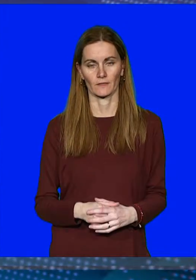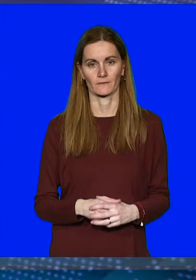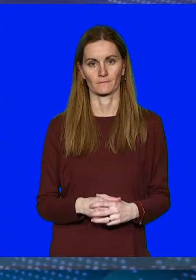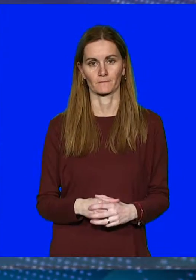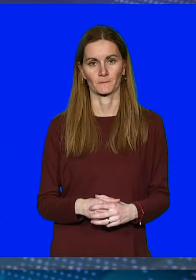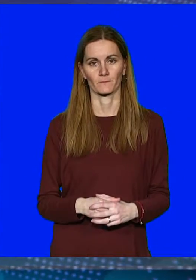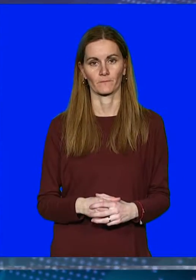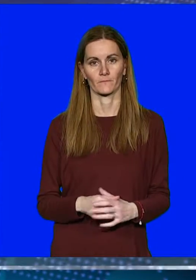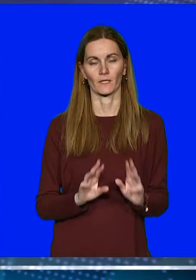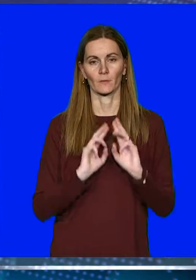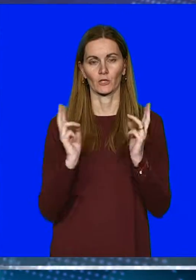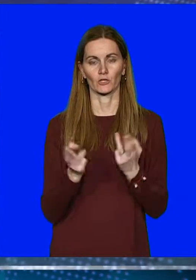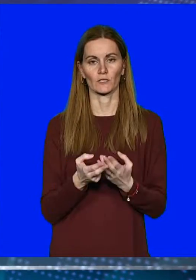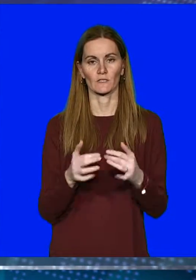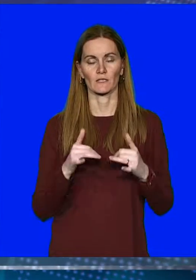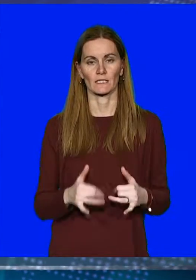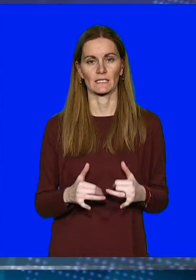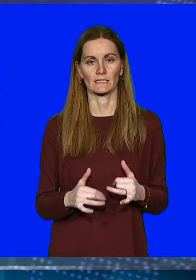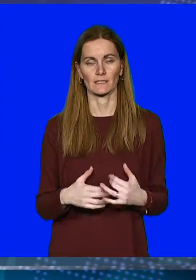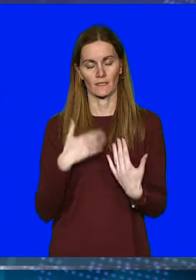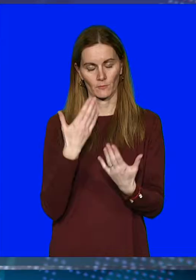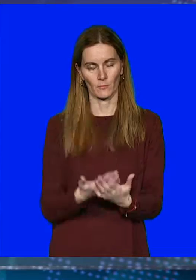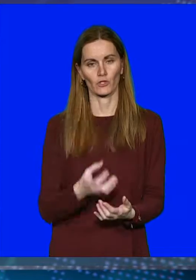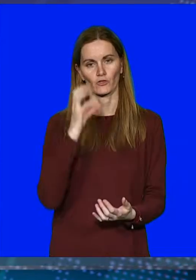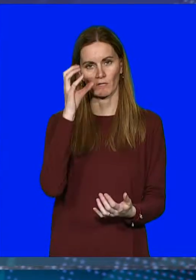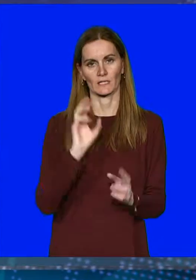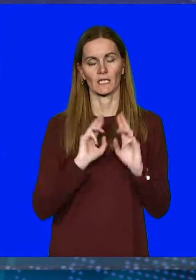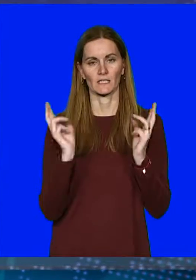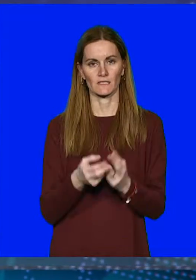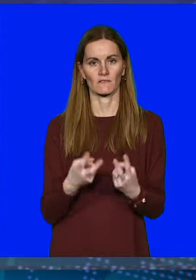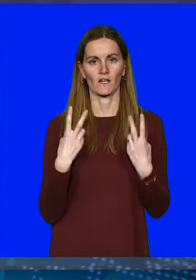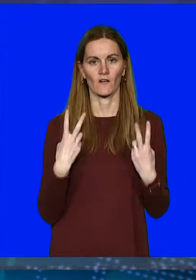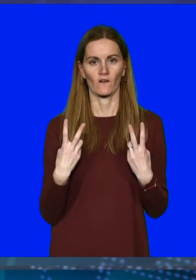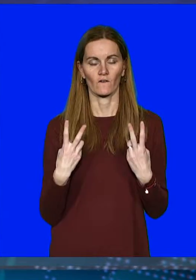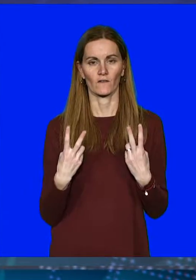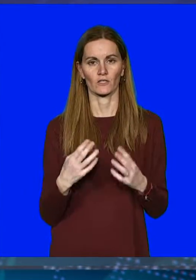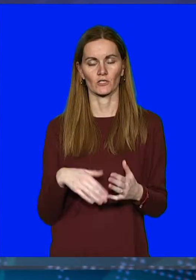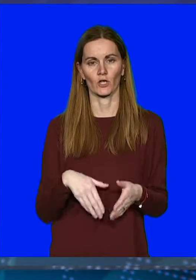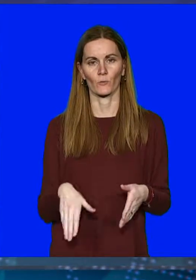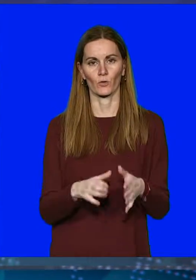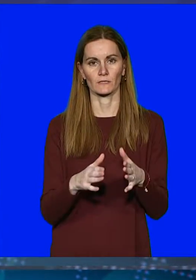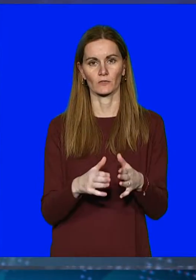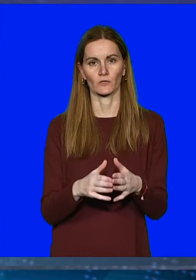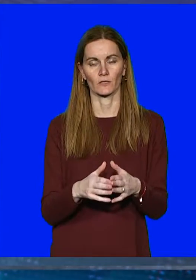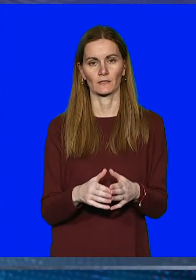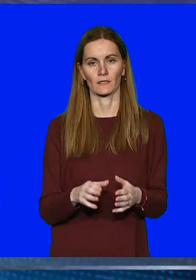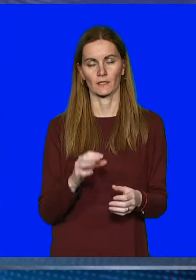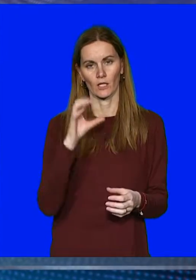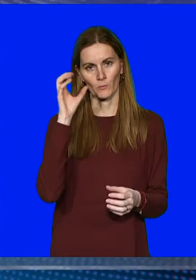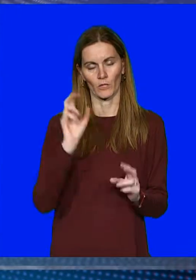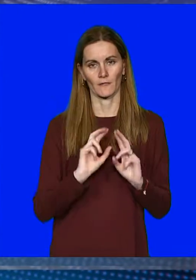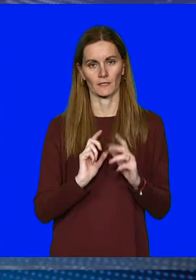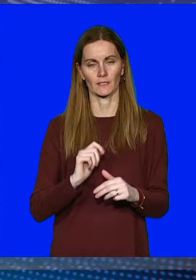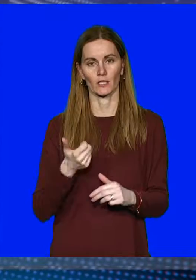poklon. I bilo je to sve za večeras, poštovani gledatelji. Sva važnija zbivanja u posljednjem tjednu ove